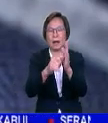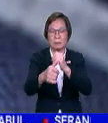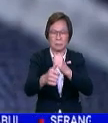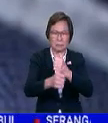berubah ayo